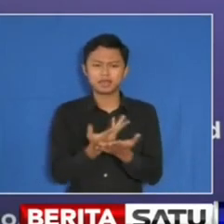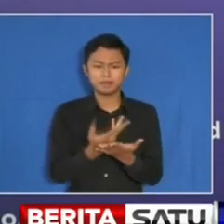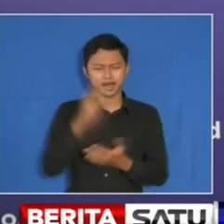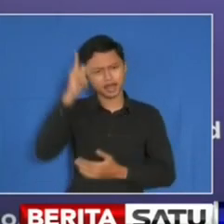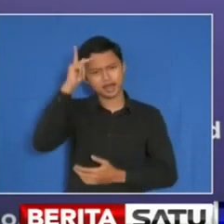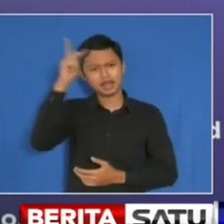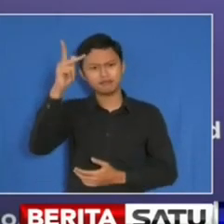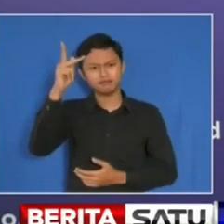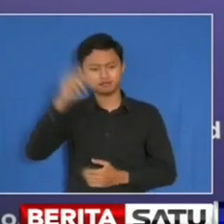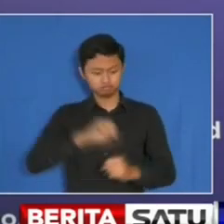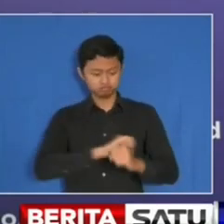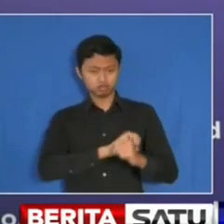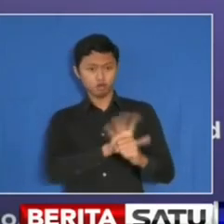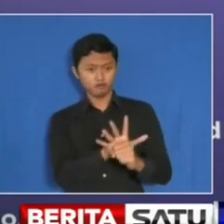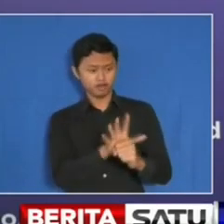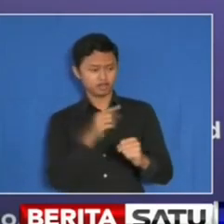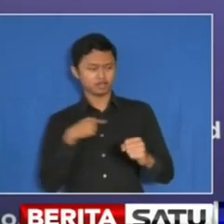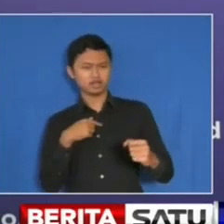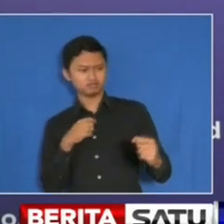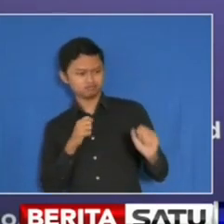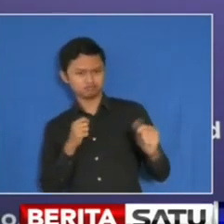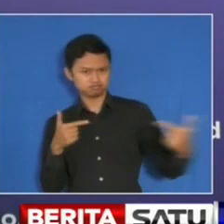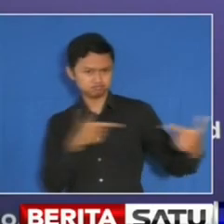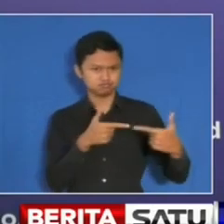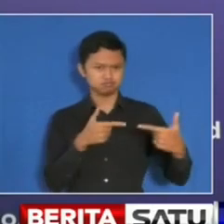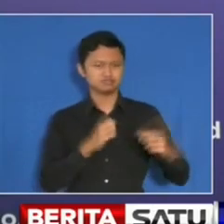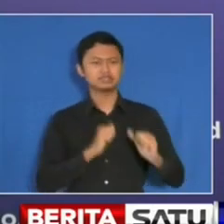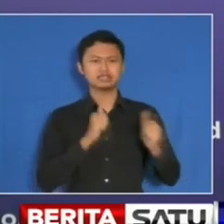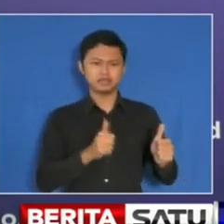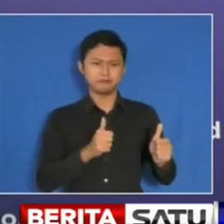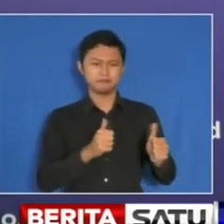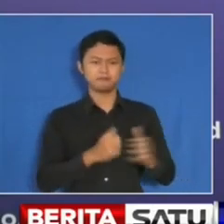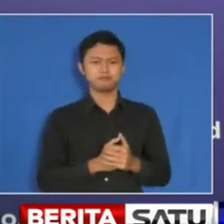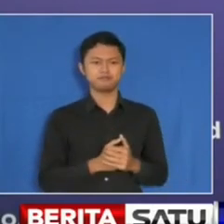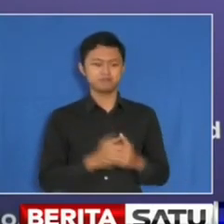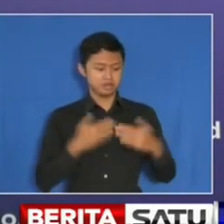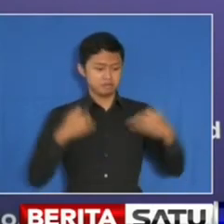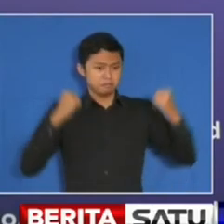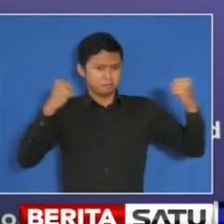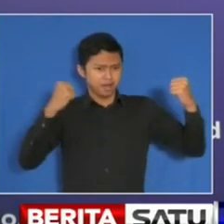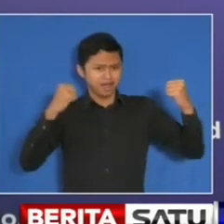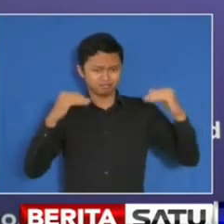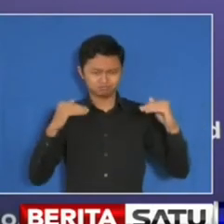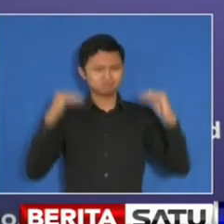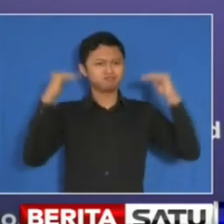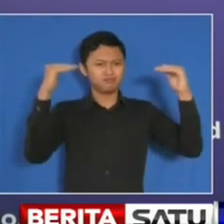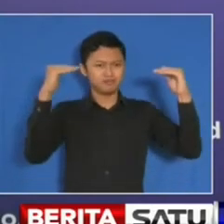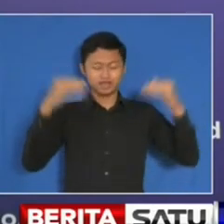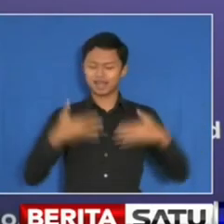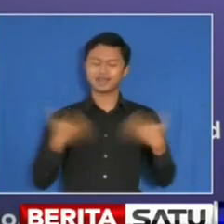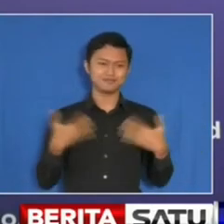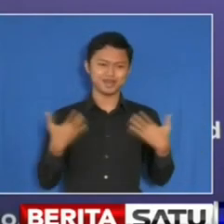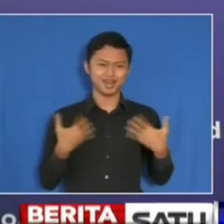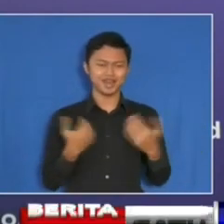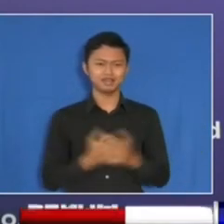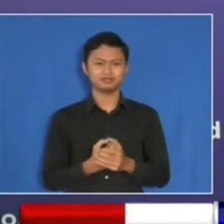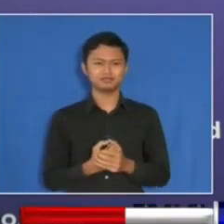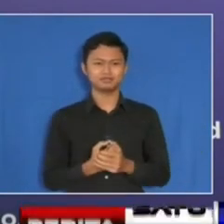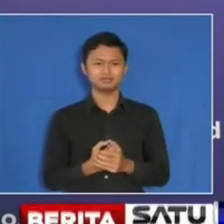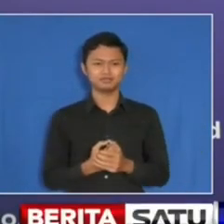hadapi COVID-19 ini tetap dengan semangat tinggi, tetap dengan gembira. Dan kembali